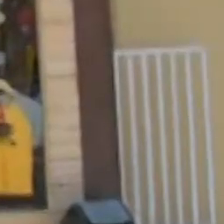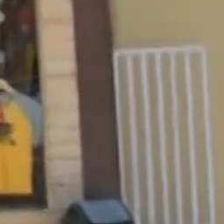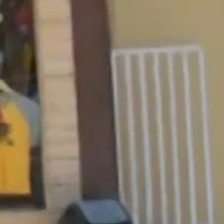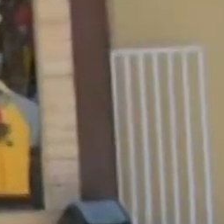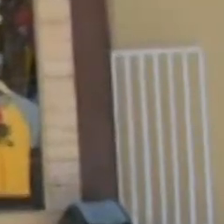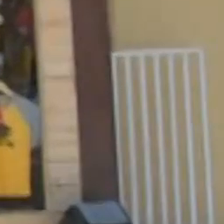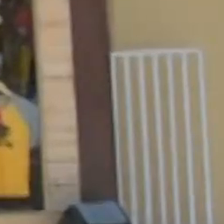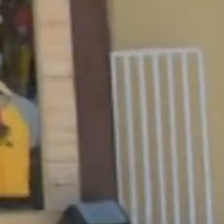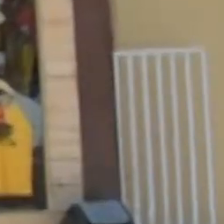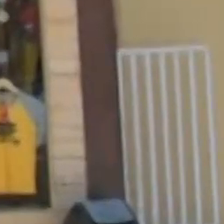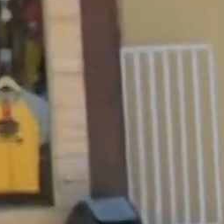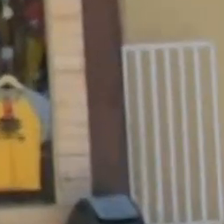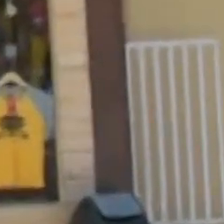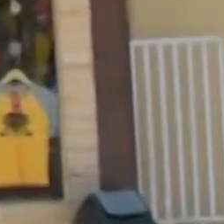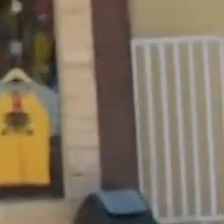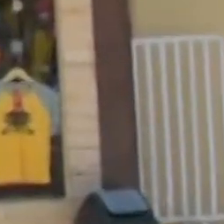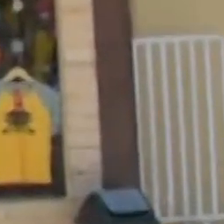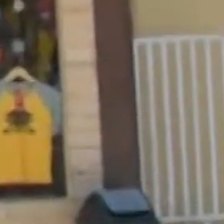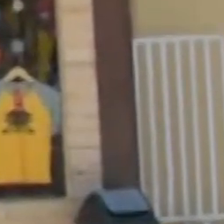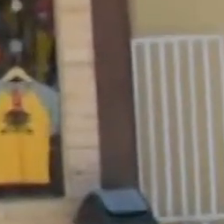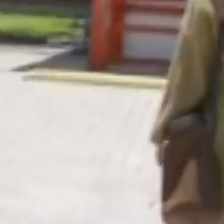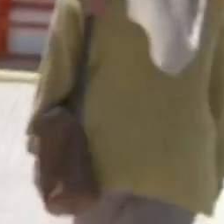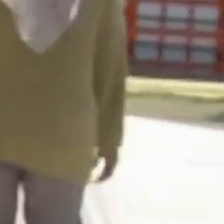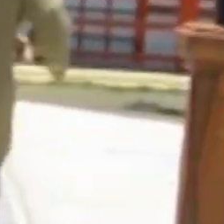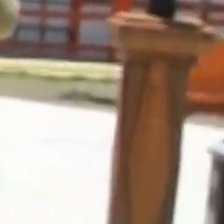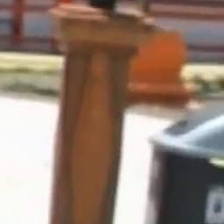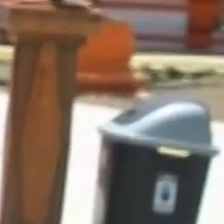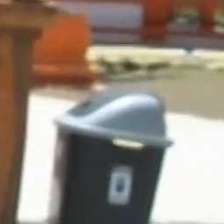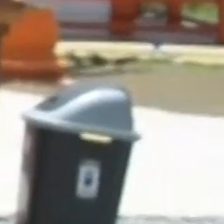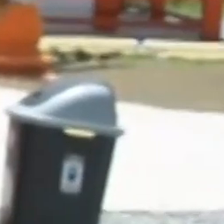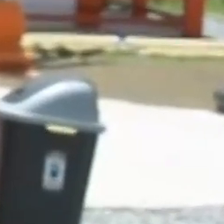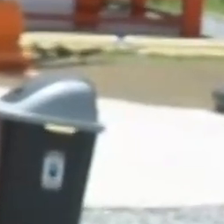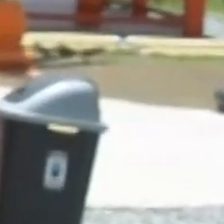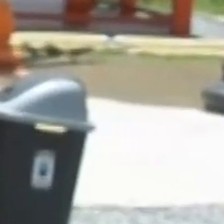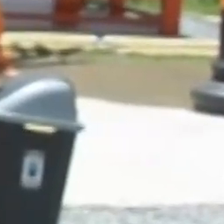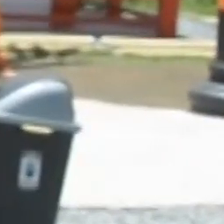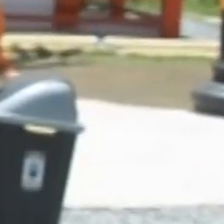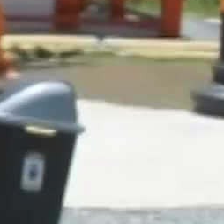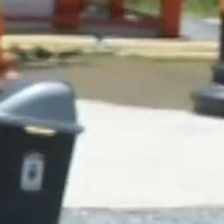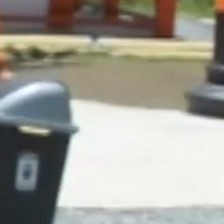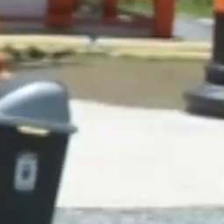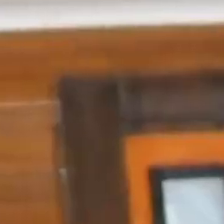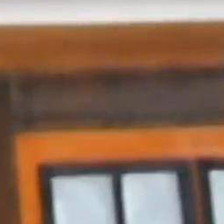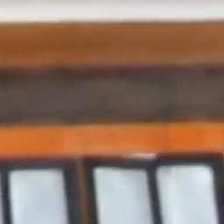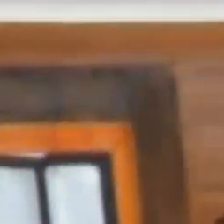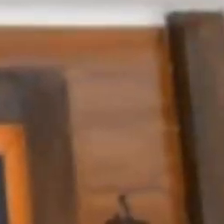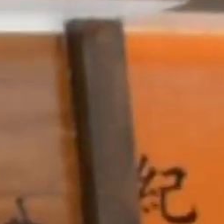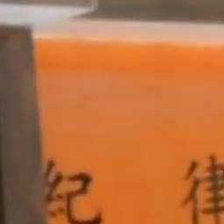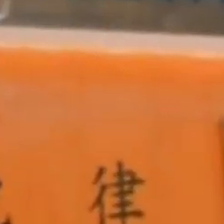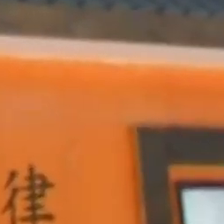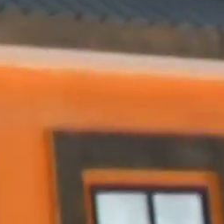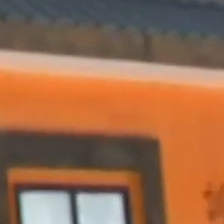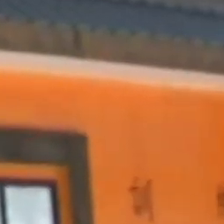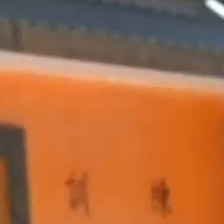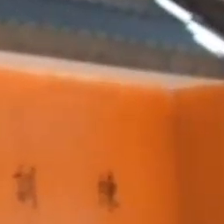aneka cenderamata sebagai oleh-oleh. Untuk bisa menikmati pemandangan Kampung Korea Jepang, setiap